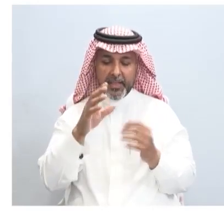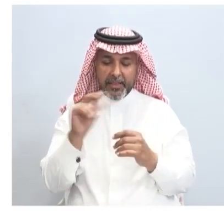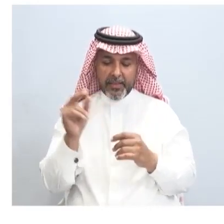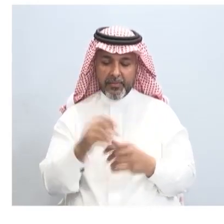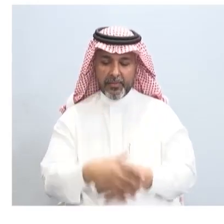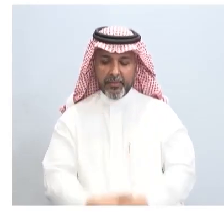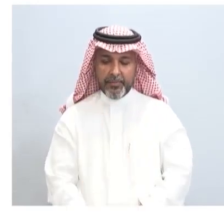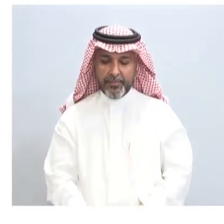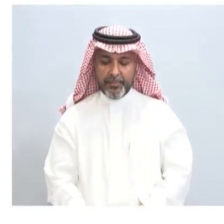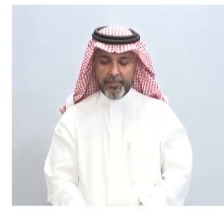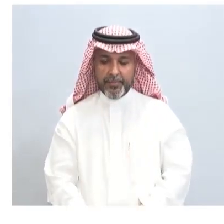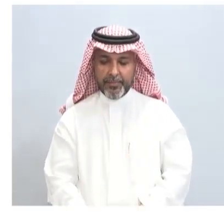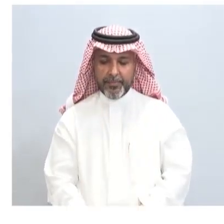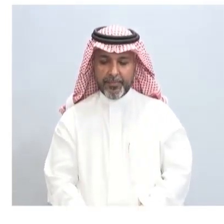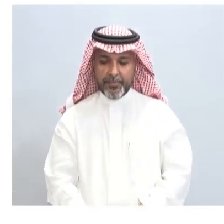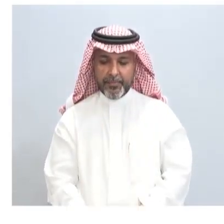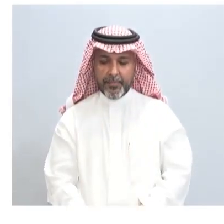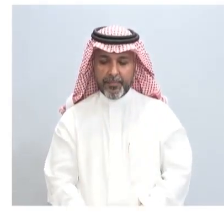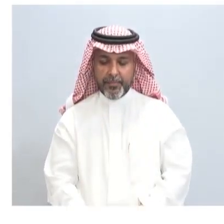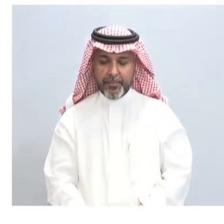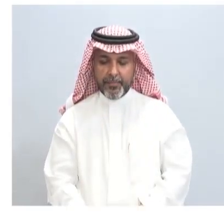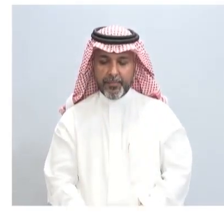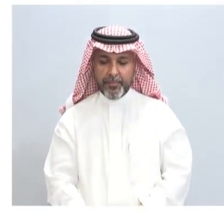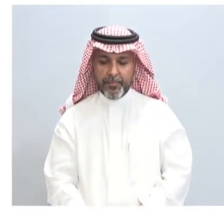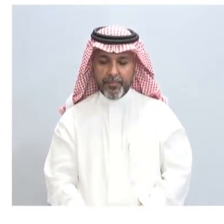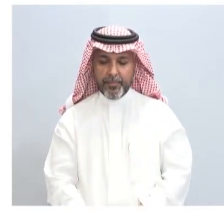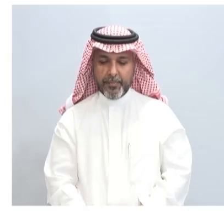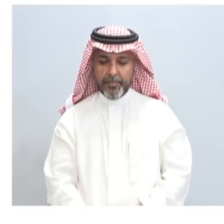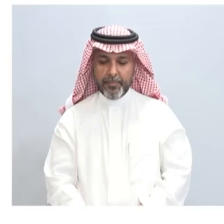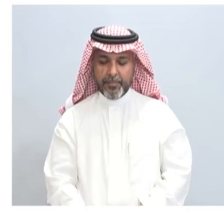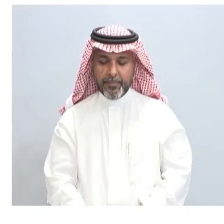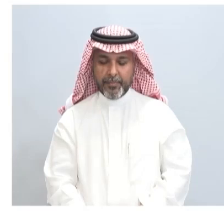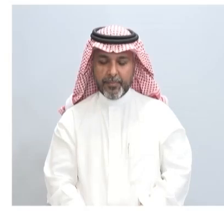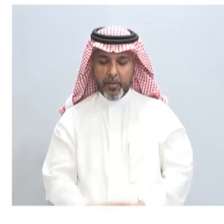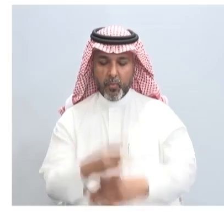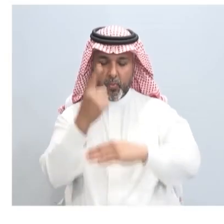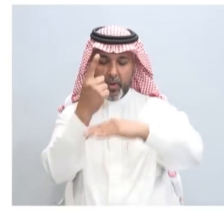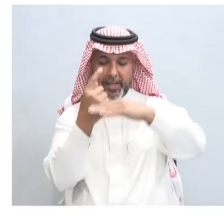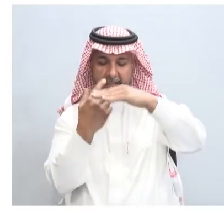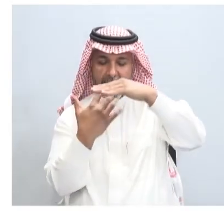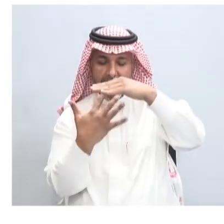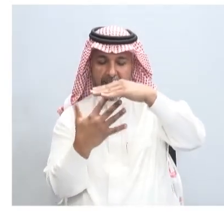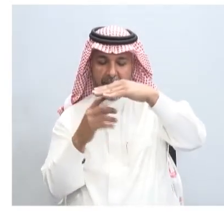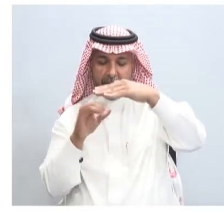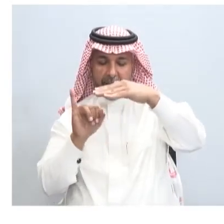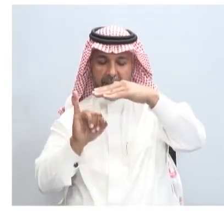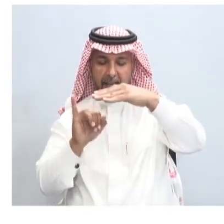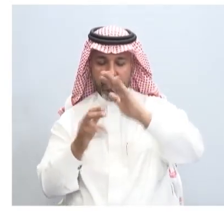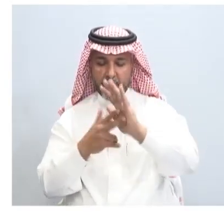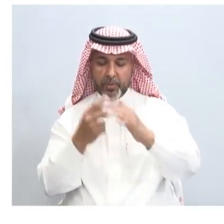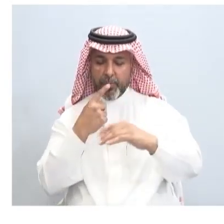ناقص واح في فكتوريا بهذا الشكل فيصير عباره عن 1 على خ فكتوريا اللي هي 1 على